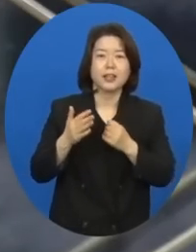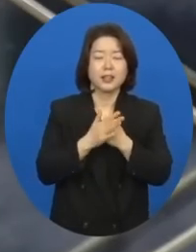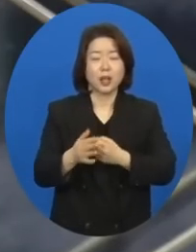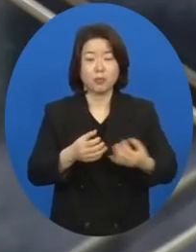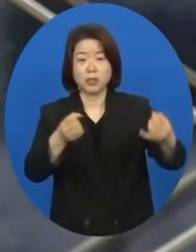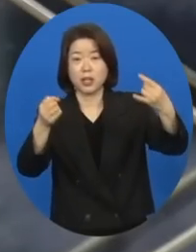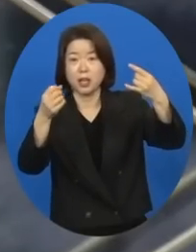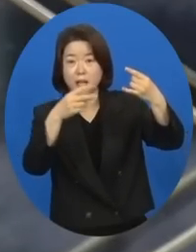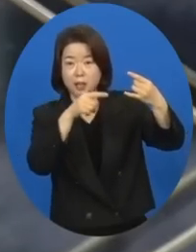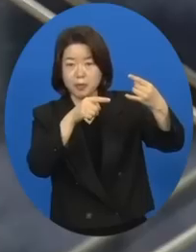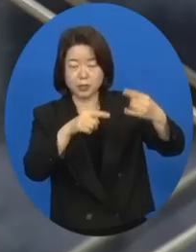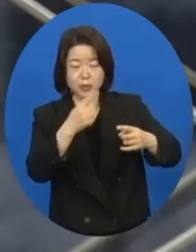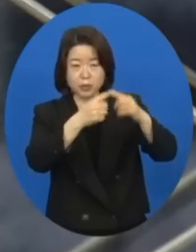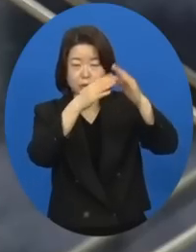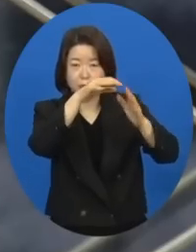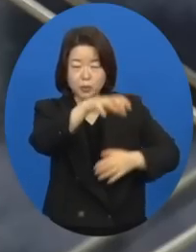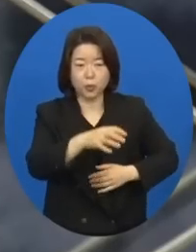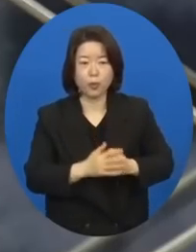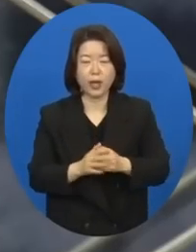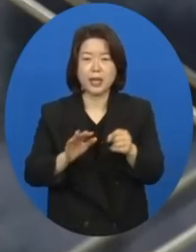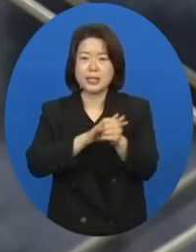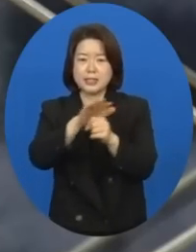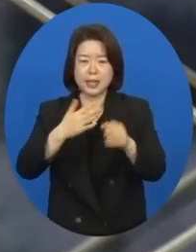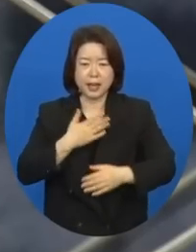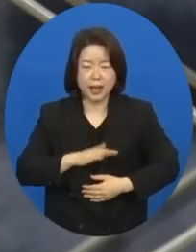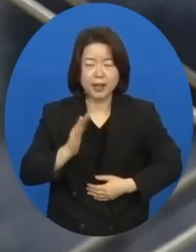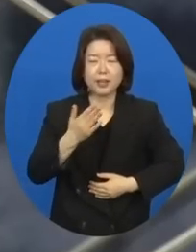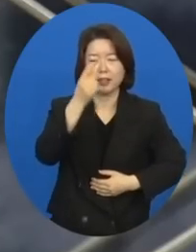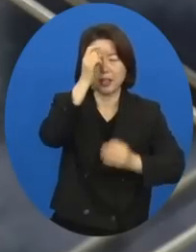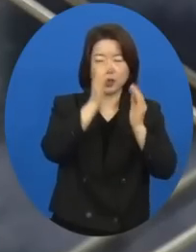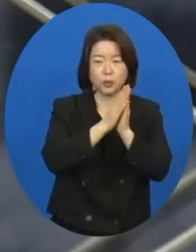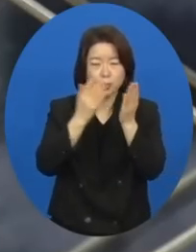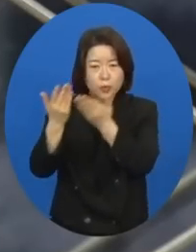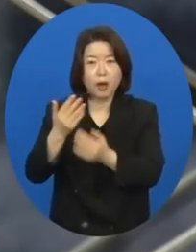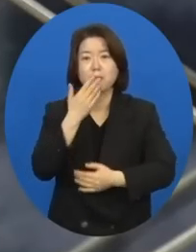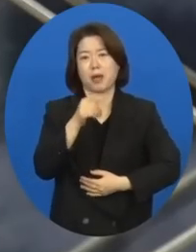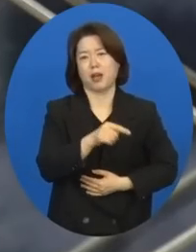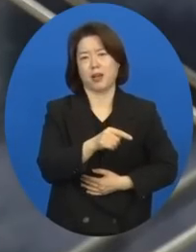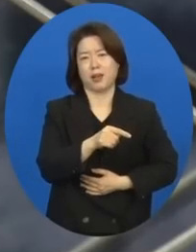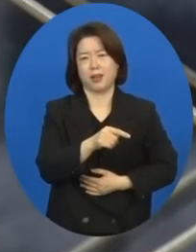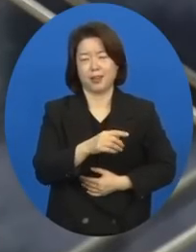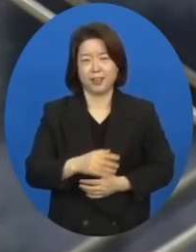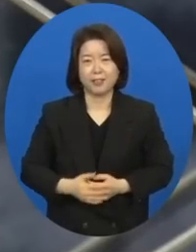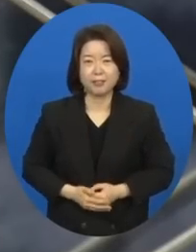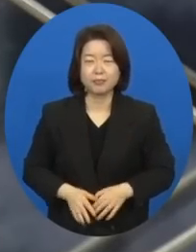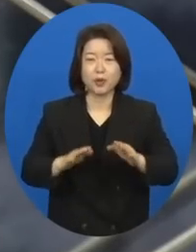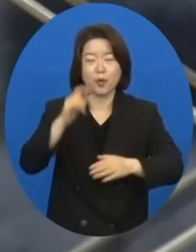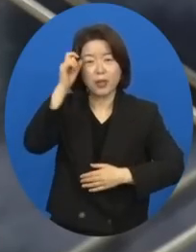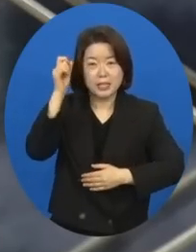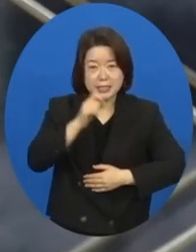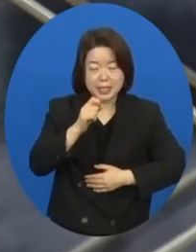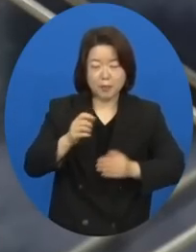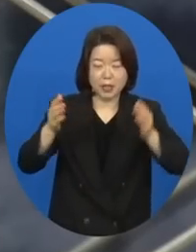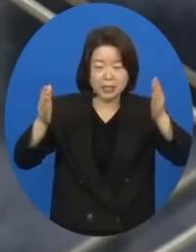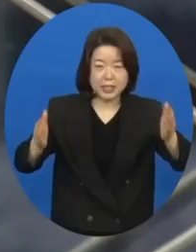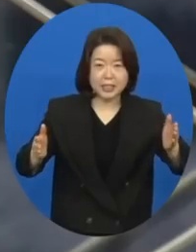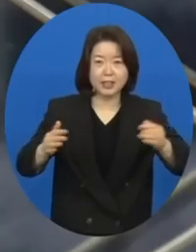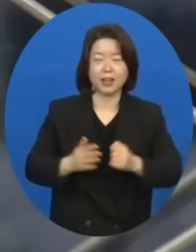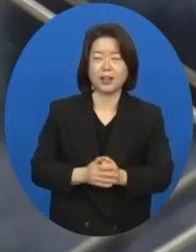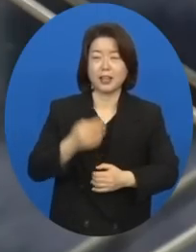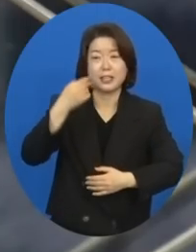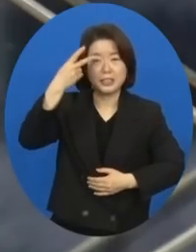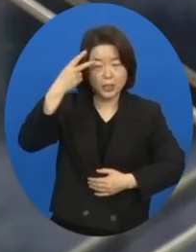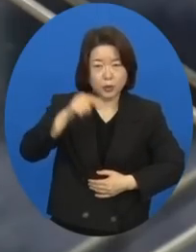한다, 알아야 한다, 기도할 수가 있었던 것이에요. 여러분, 이 새벽에 정말 사도 바울의 이 간구가